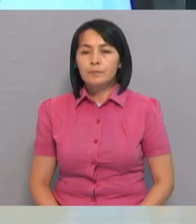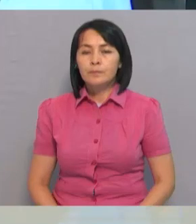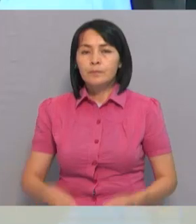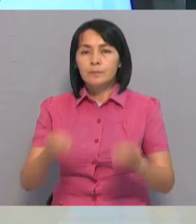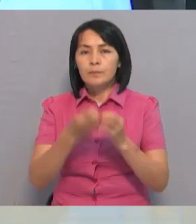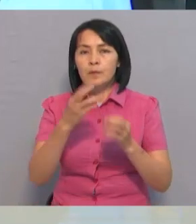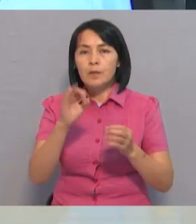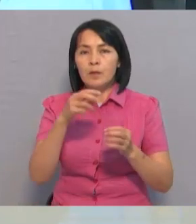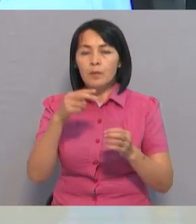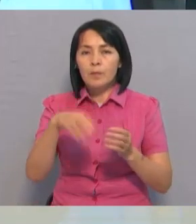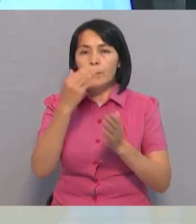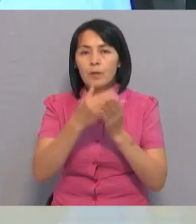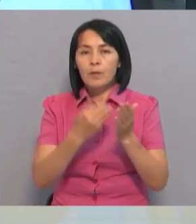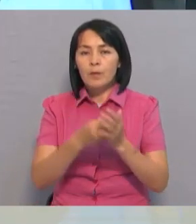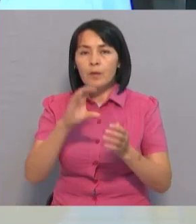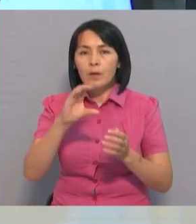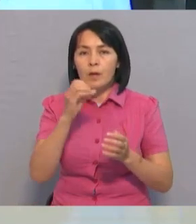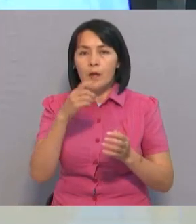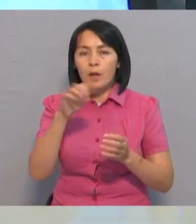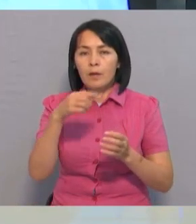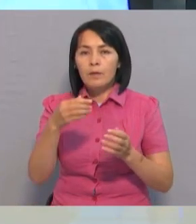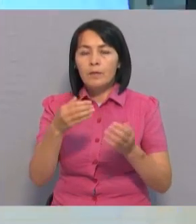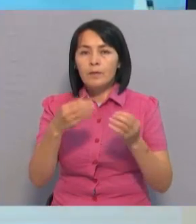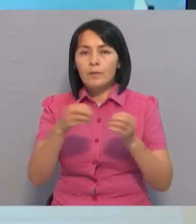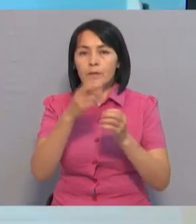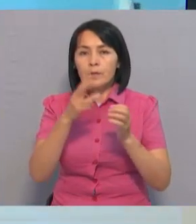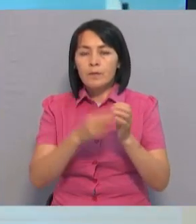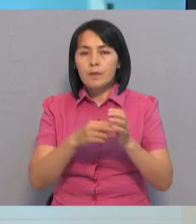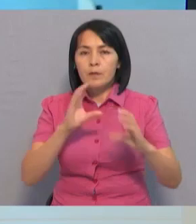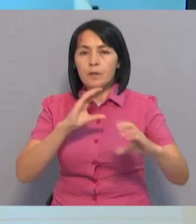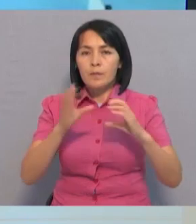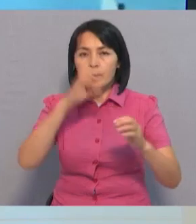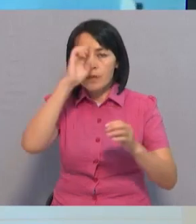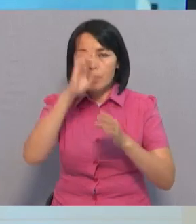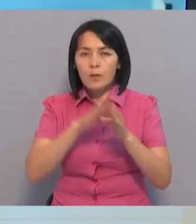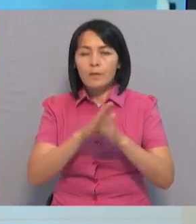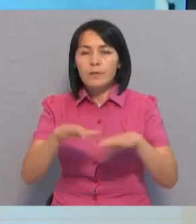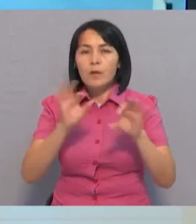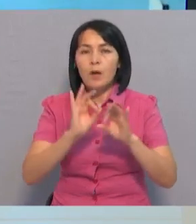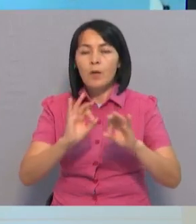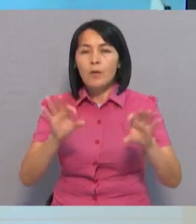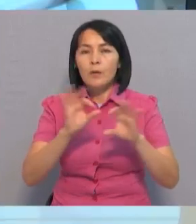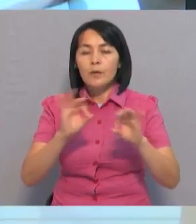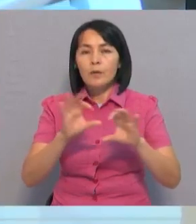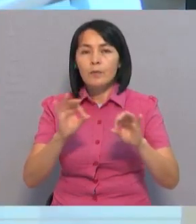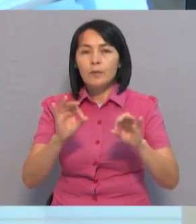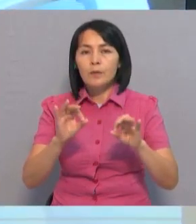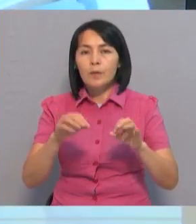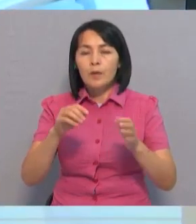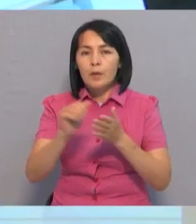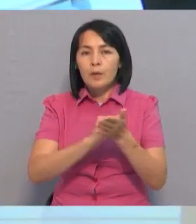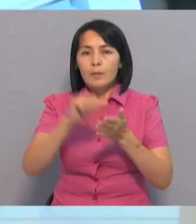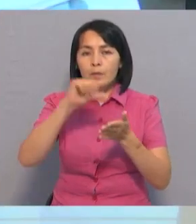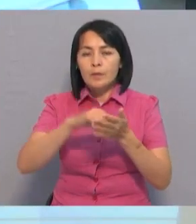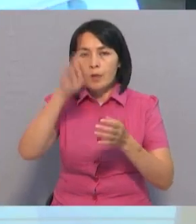С 13 июля по программе СИРПН представители 18 вузов страны проводят разъяснительную работу. Прием документов